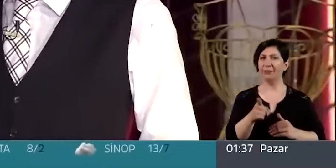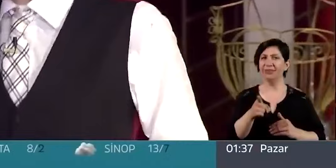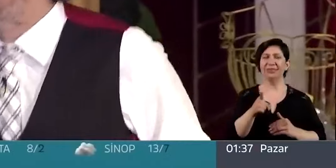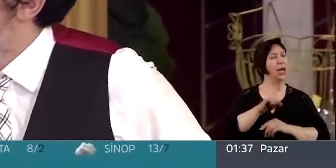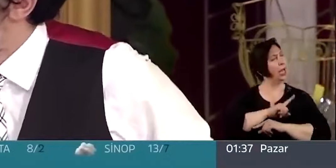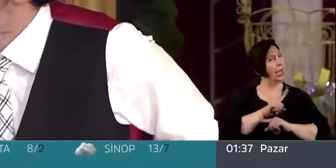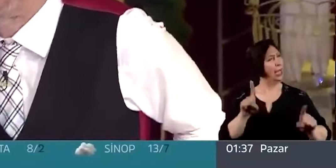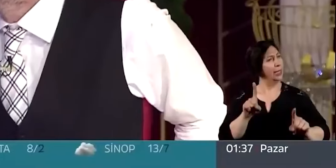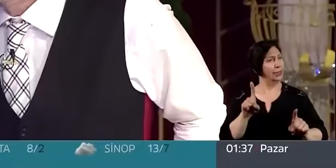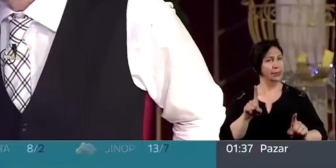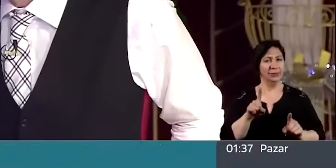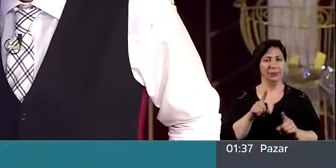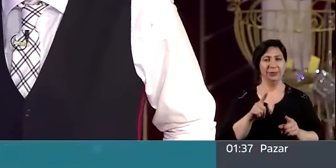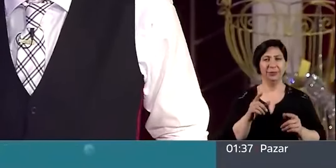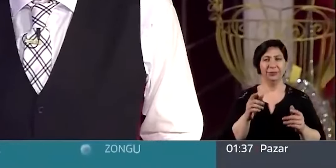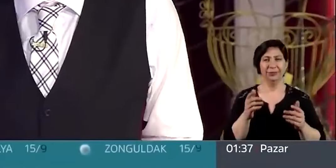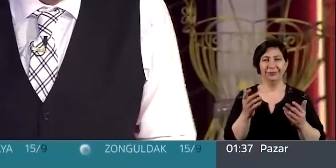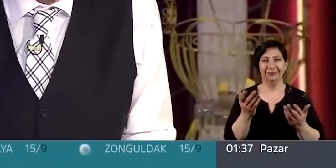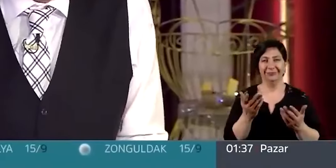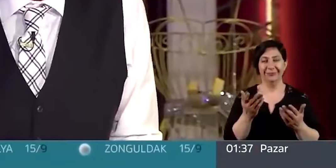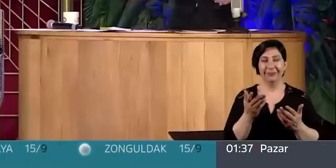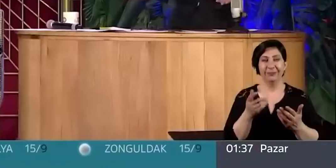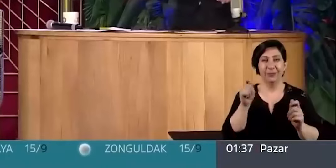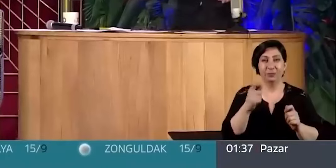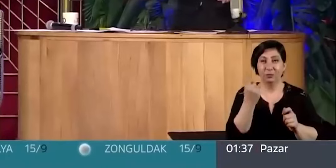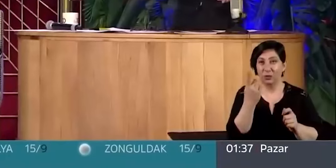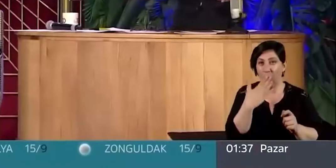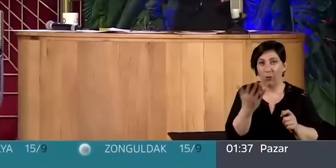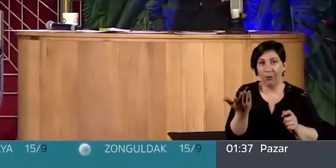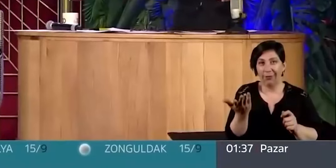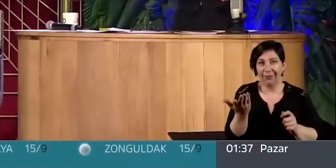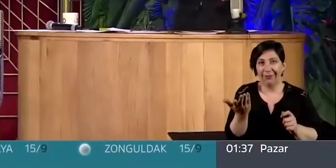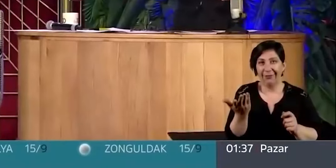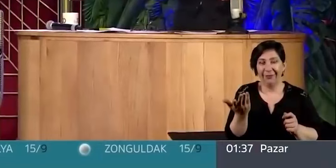mısın? Hayır. Yani yapacak hiçbir şey yok ki.